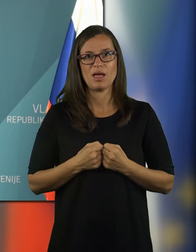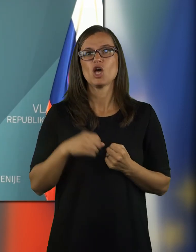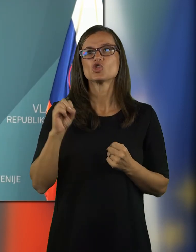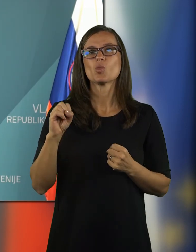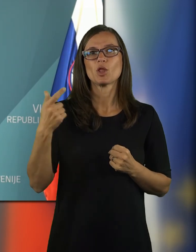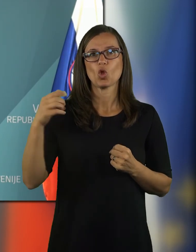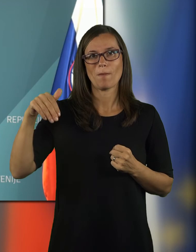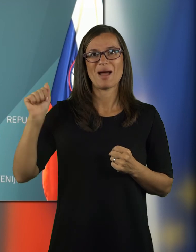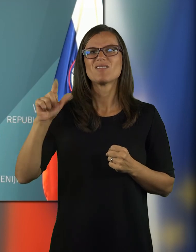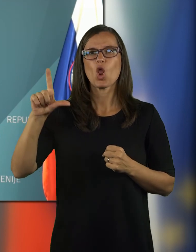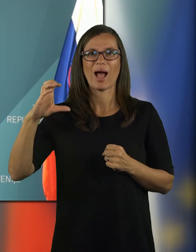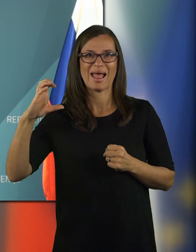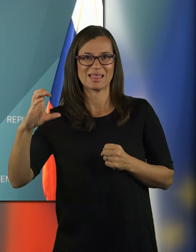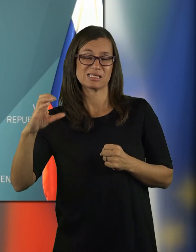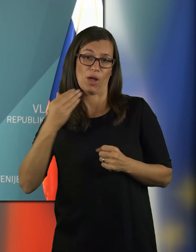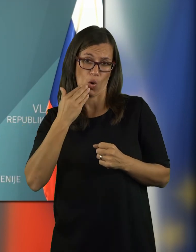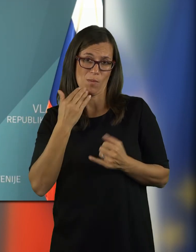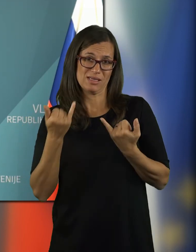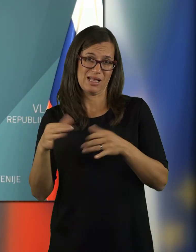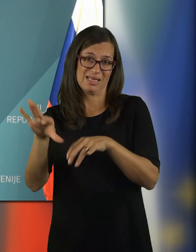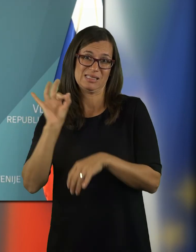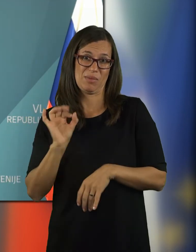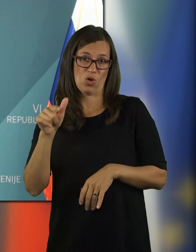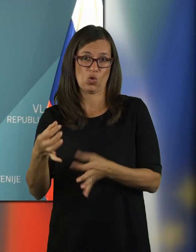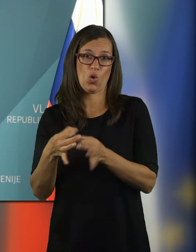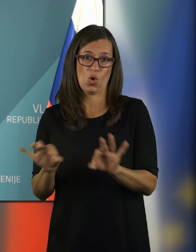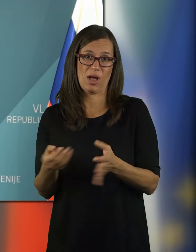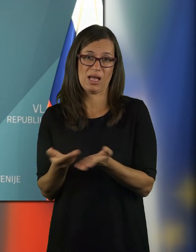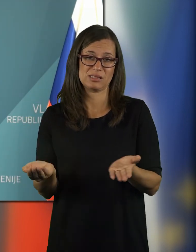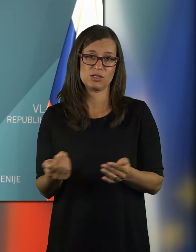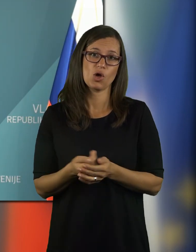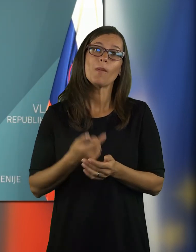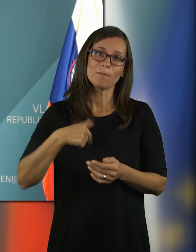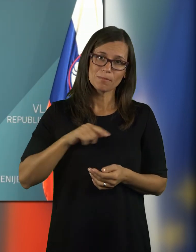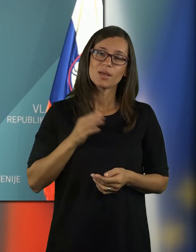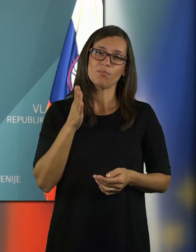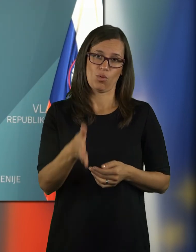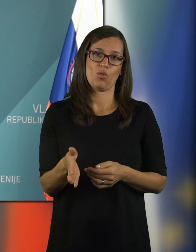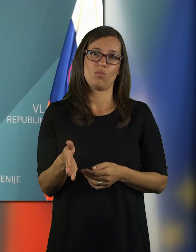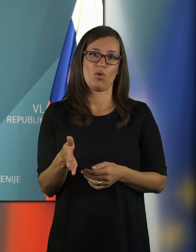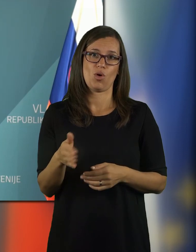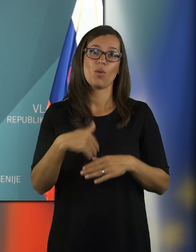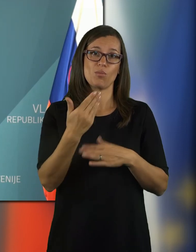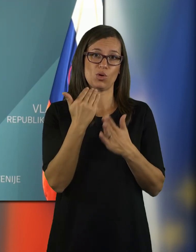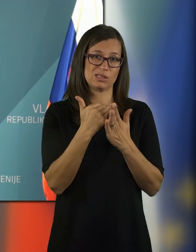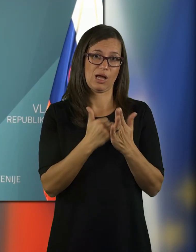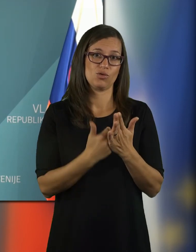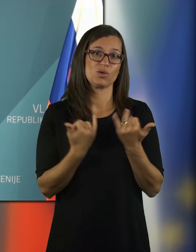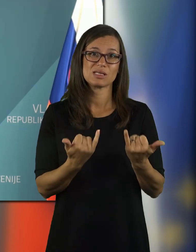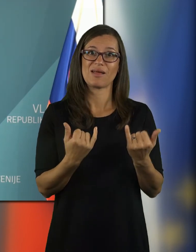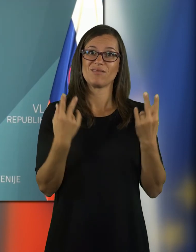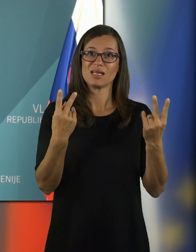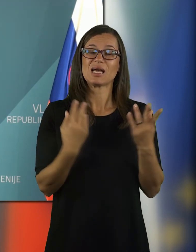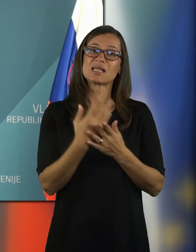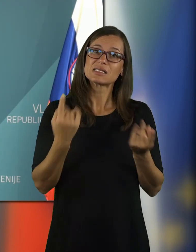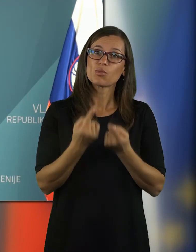Sumitomo v Logatcu pa je šele izbral to lokacijo in mi bomo po zakonu, ki zdaj